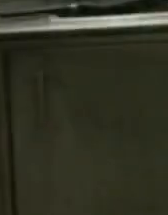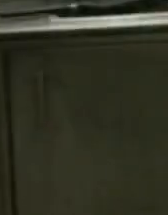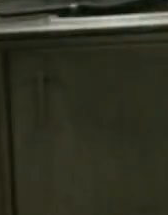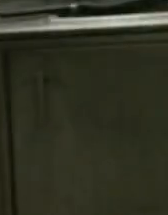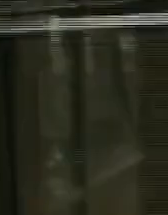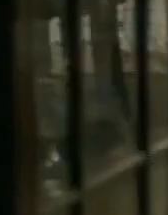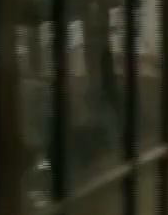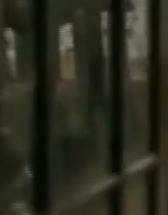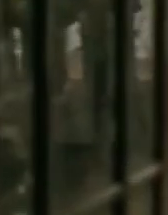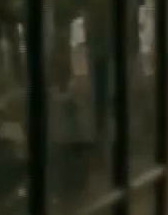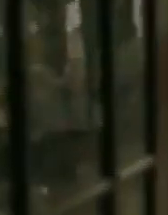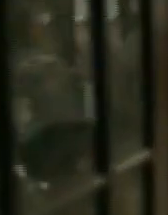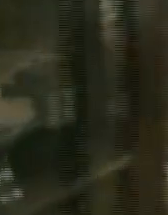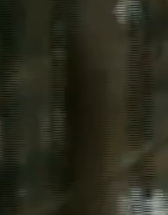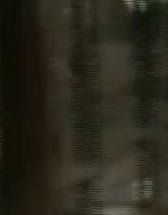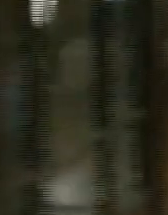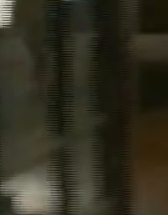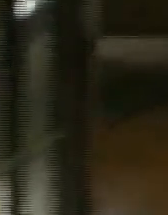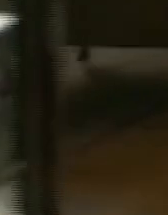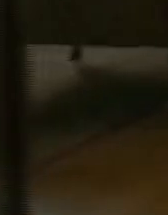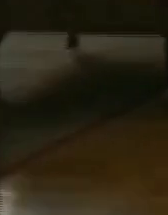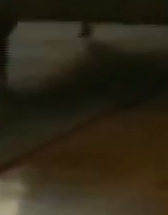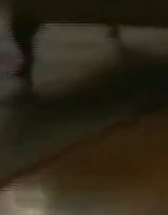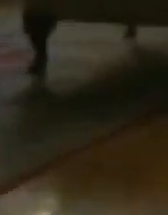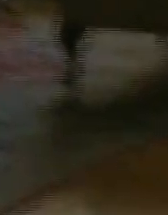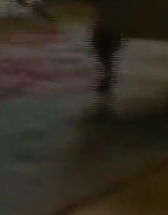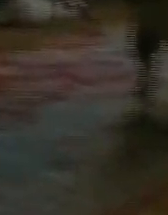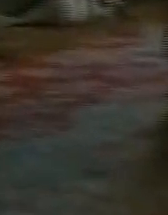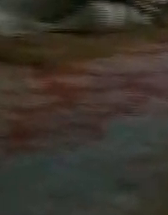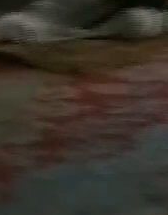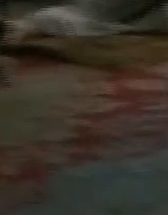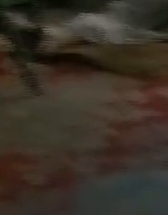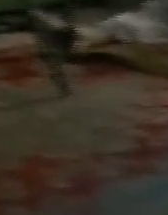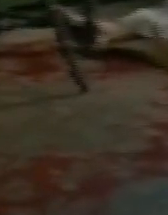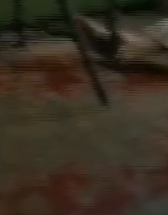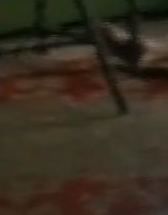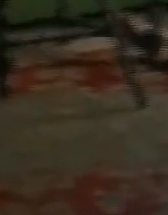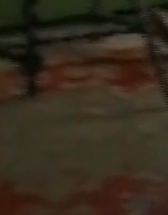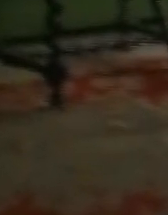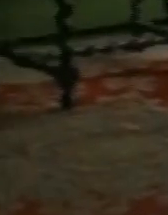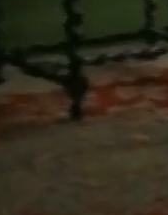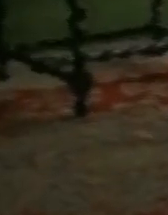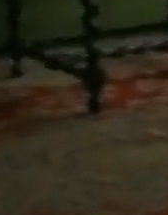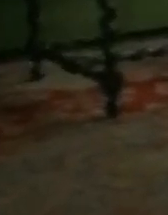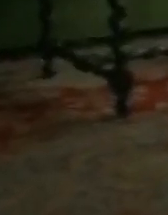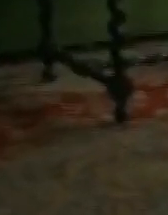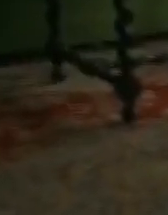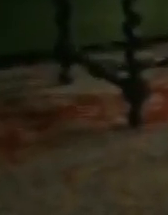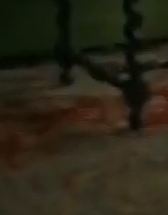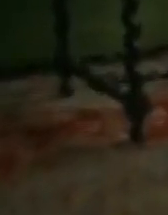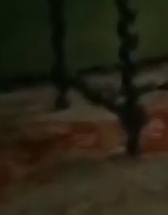خليها تاكل. يلا خلص روحي عطلتيني، بكفي لك انت كمان. يلا خليني اروح اشوف لك، وانت اقنعي جوزك وتعالوا.